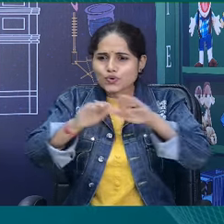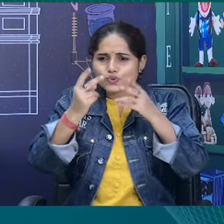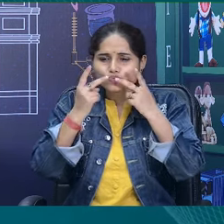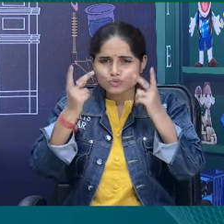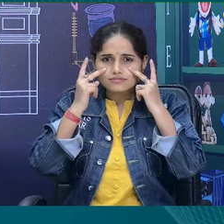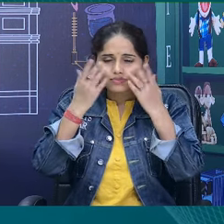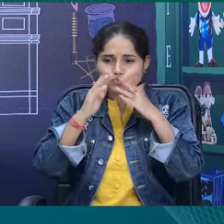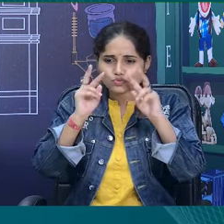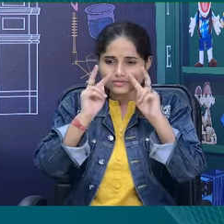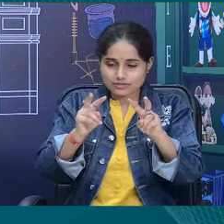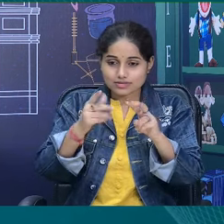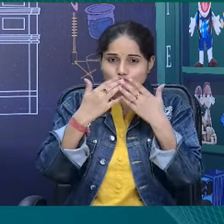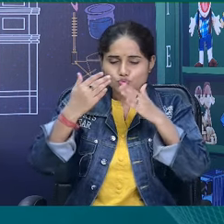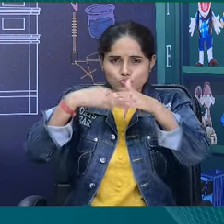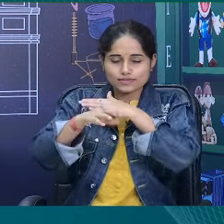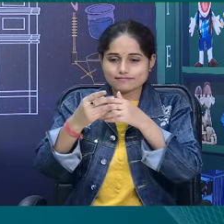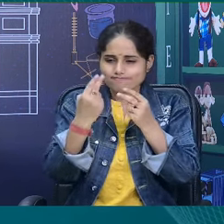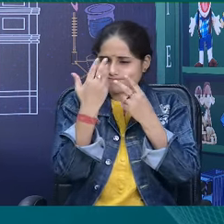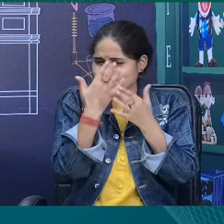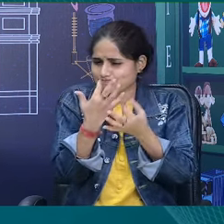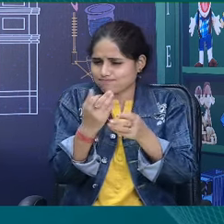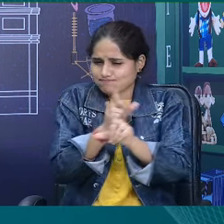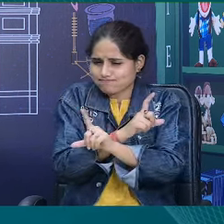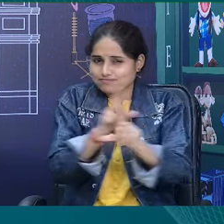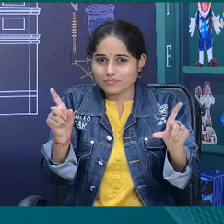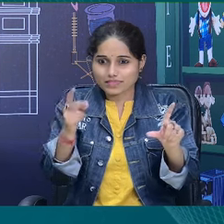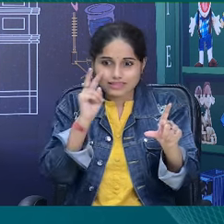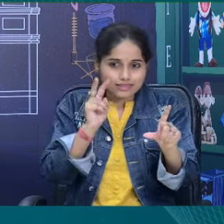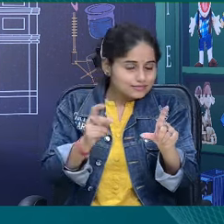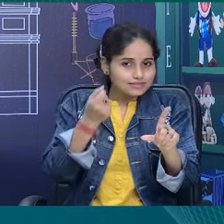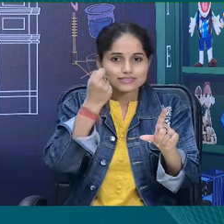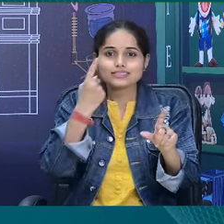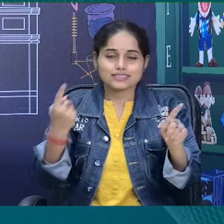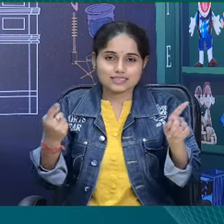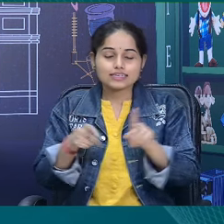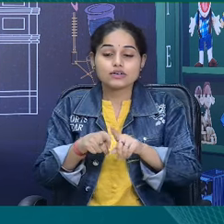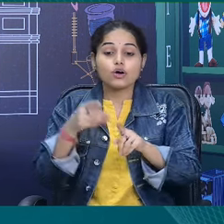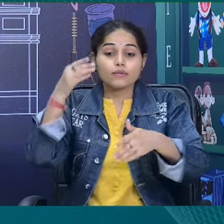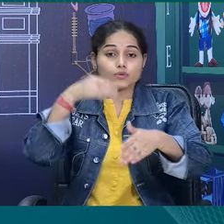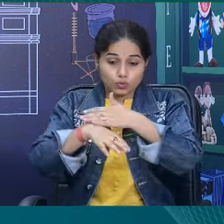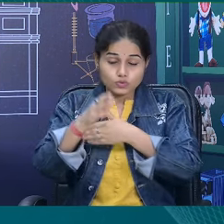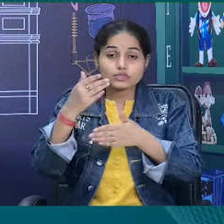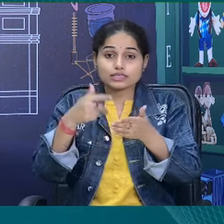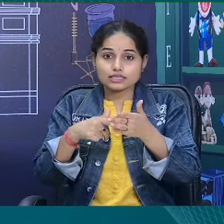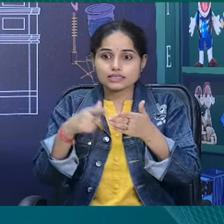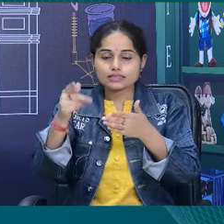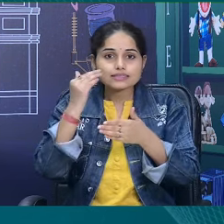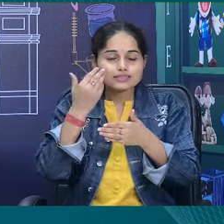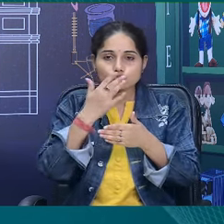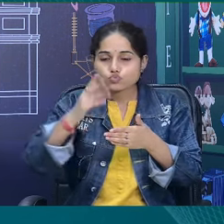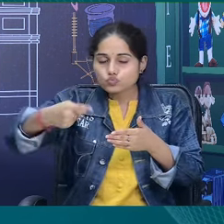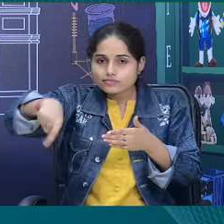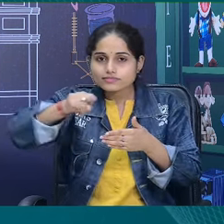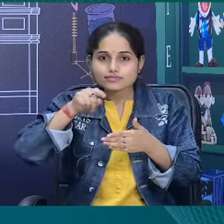कभी-कभी स्कूल में जो बच्चे बनाते हैं तो बहुत ही नीट एंड क्लीन होता है बकुल और उसमें भी बना जो